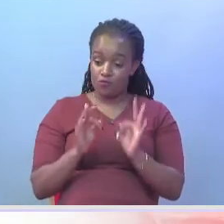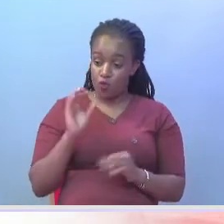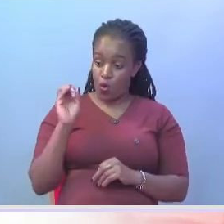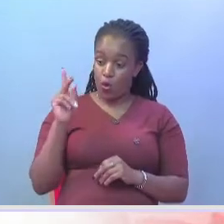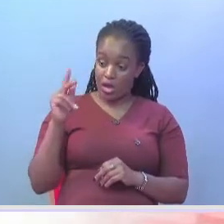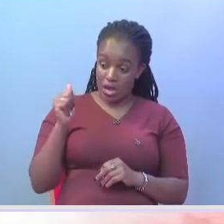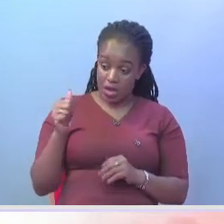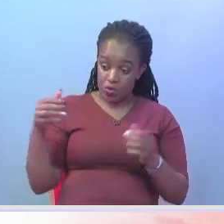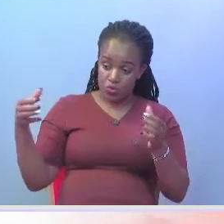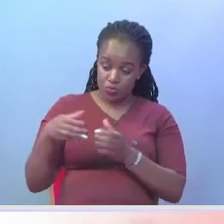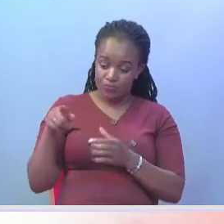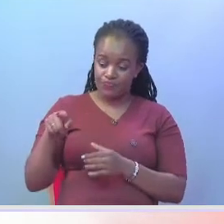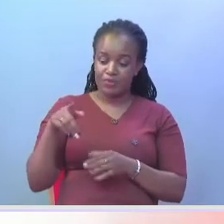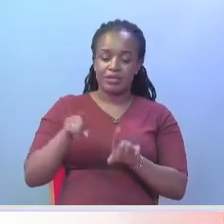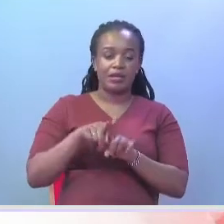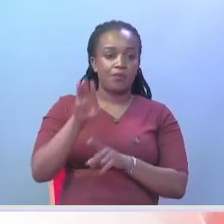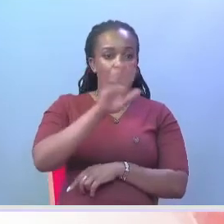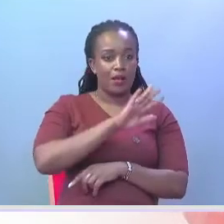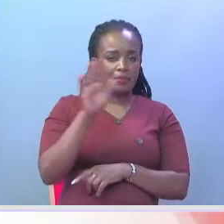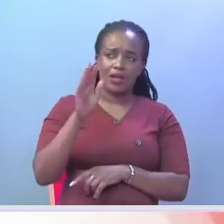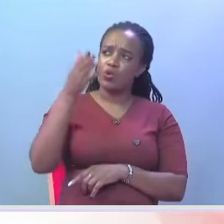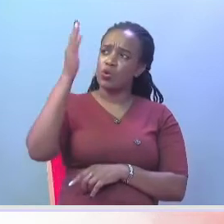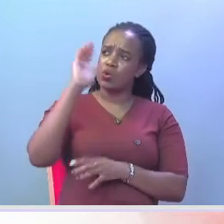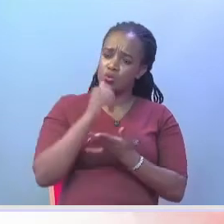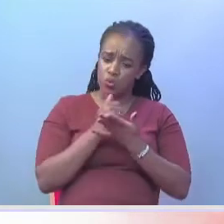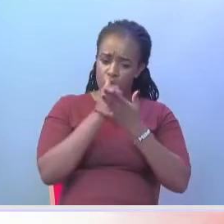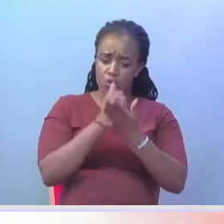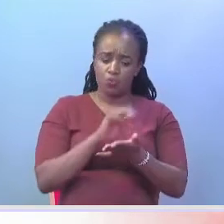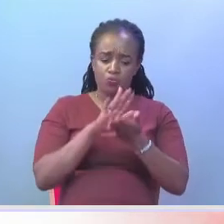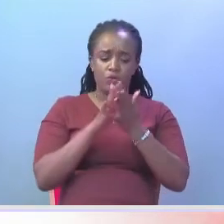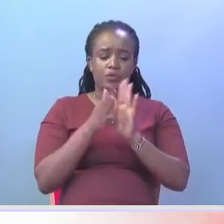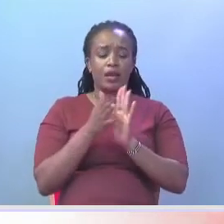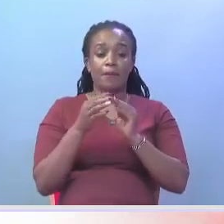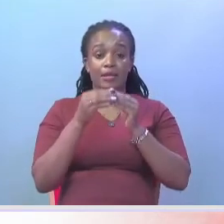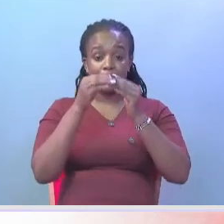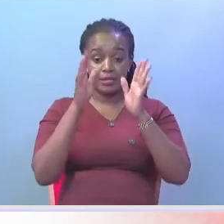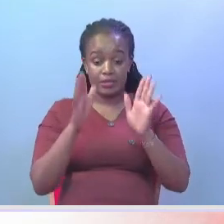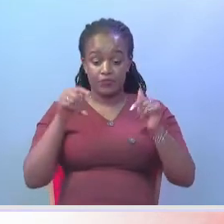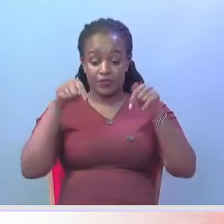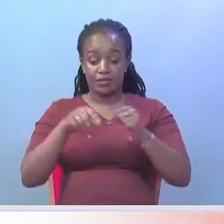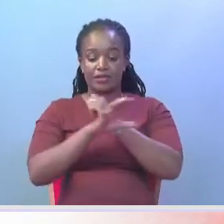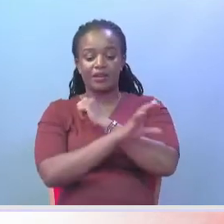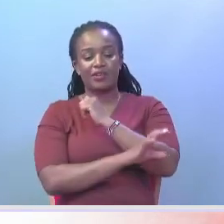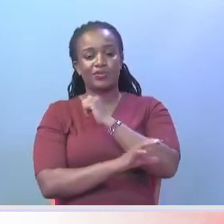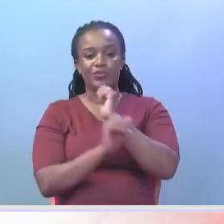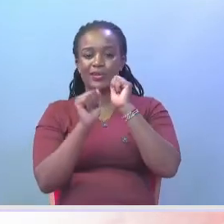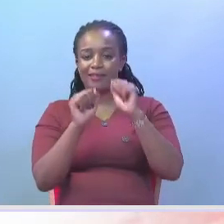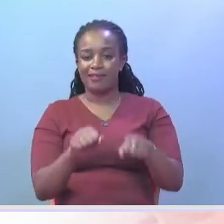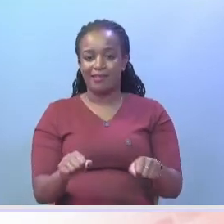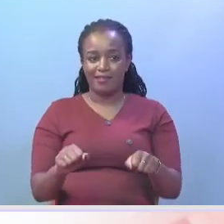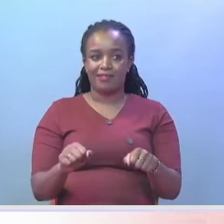Wiper kwamba Mungu atujalie tuchukue uongozi wa nchi hii. Tuna uzoefu,